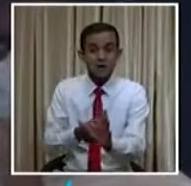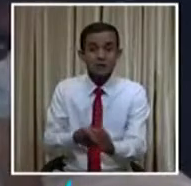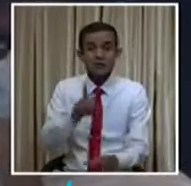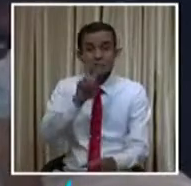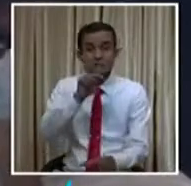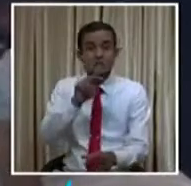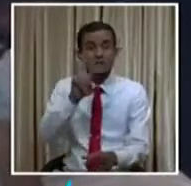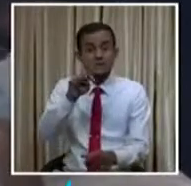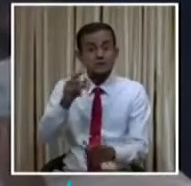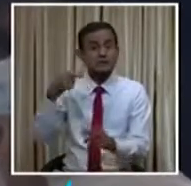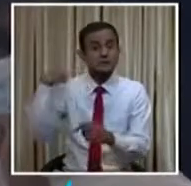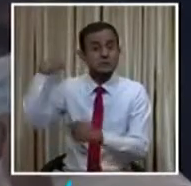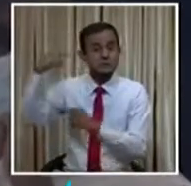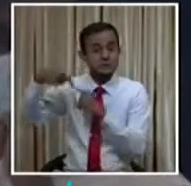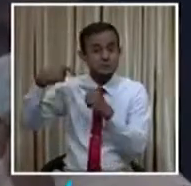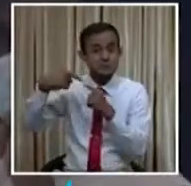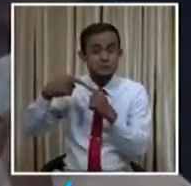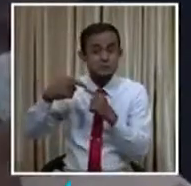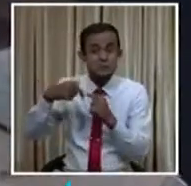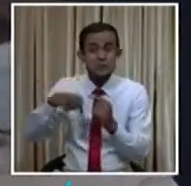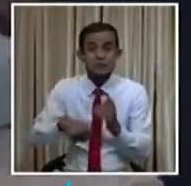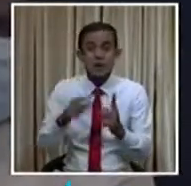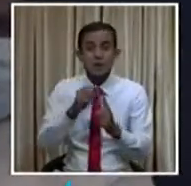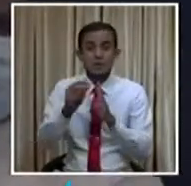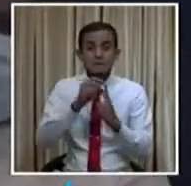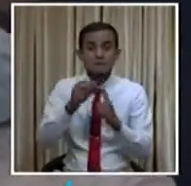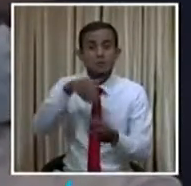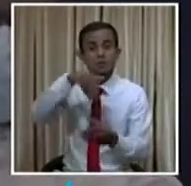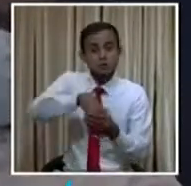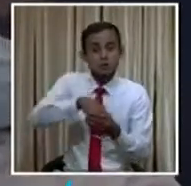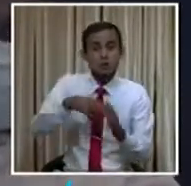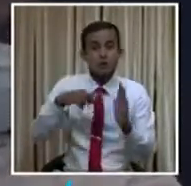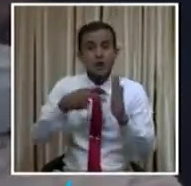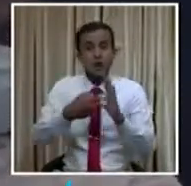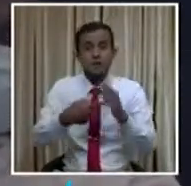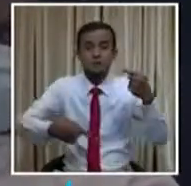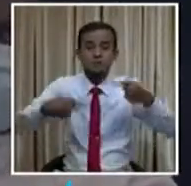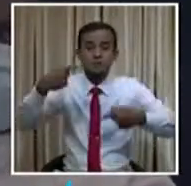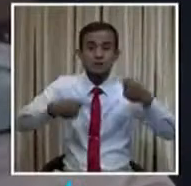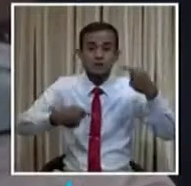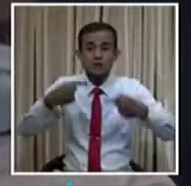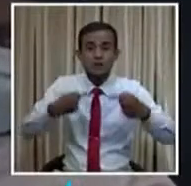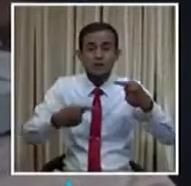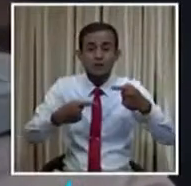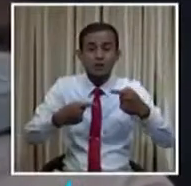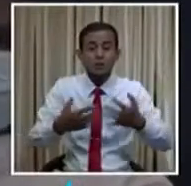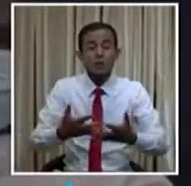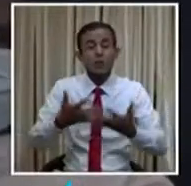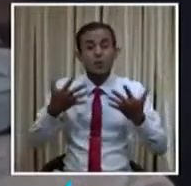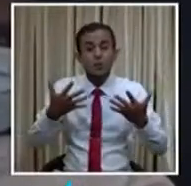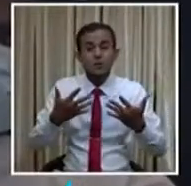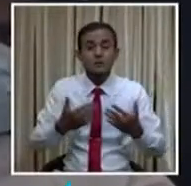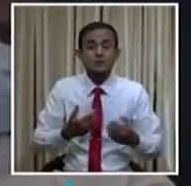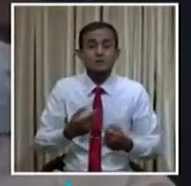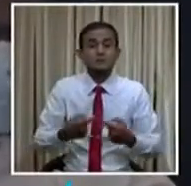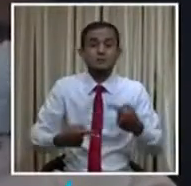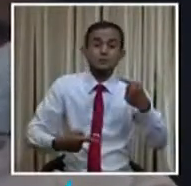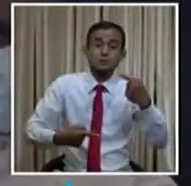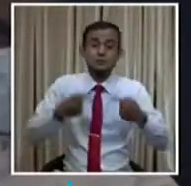20ක 30ක කාලය තුල මේ පාර්ලිමේන්තුව තුල මේ අයවැය විවාදවලදී මොනතරම් උද්වේගතර